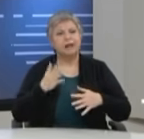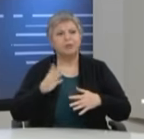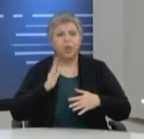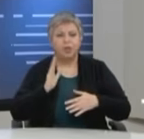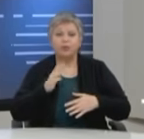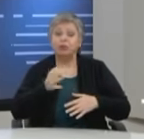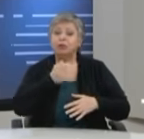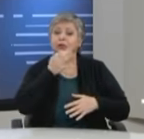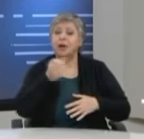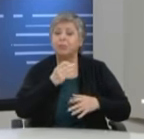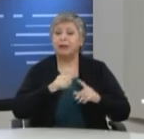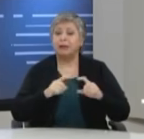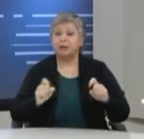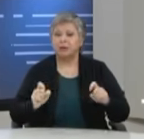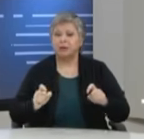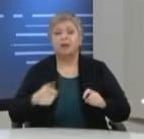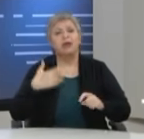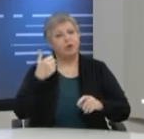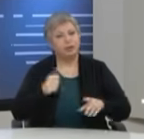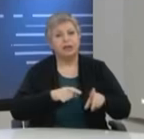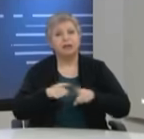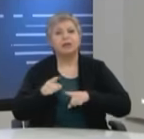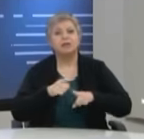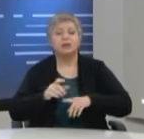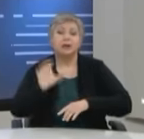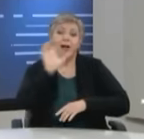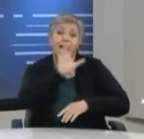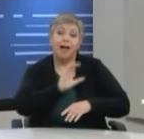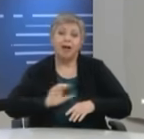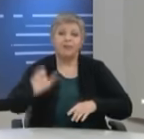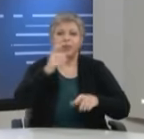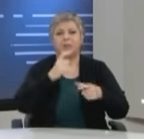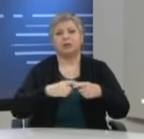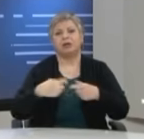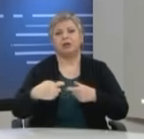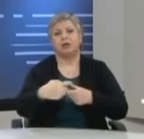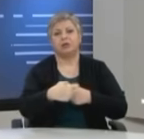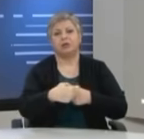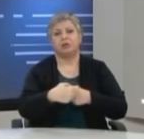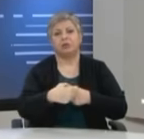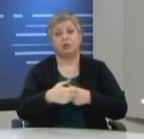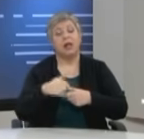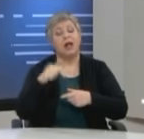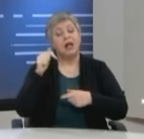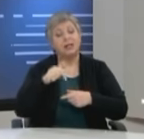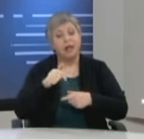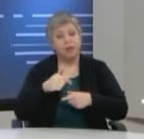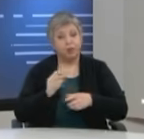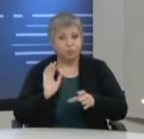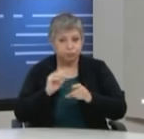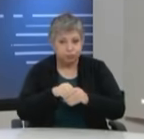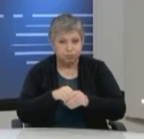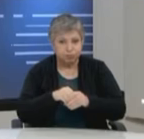ισχυριστεί ότι αυτό αφορά και την Ευρωπαϊκή Ένωση, για την οποία υπάρχει ειδική πρόβλεψη